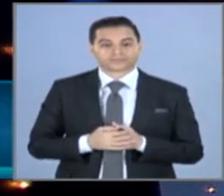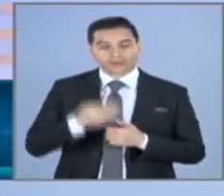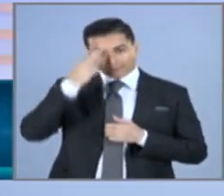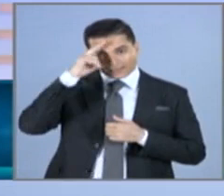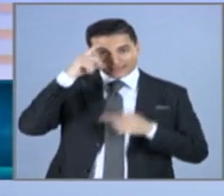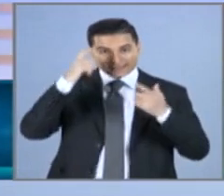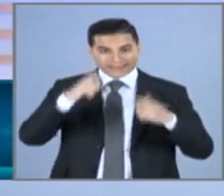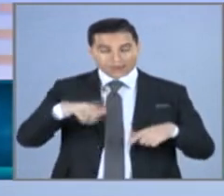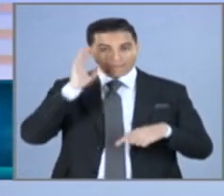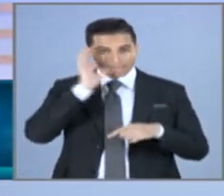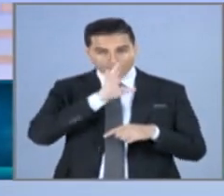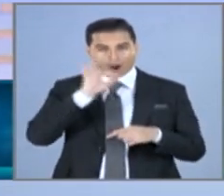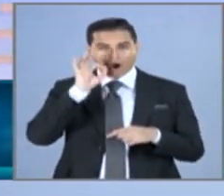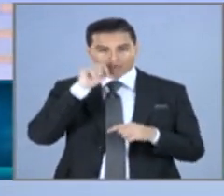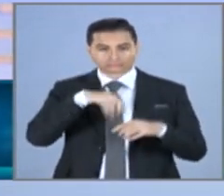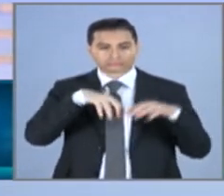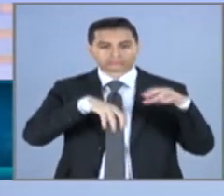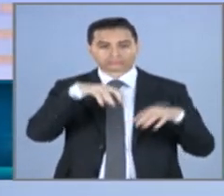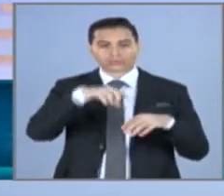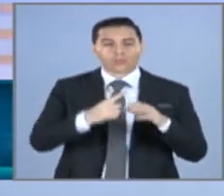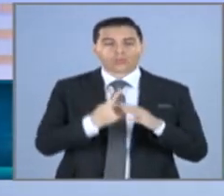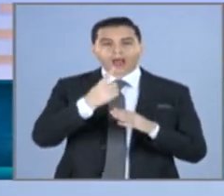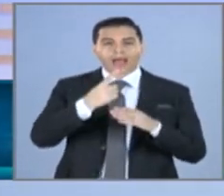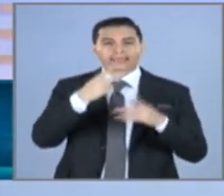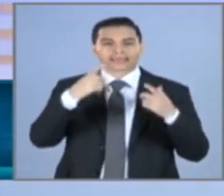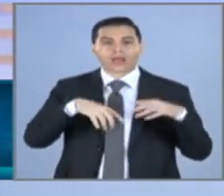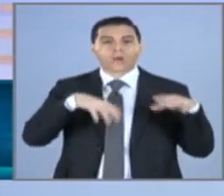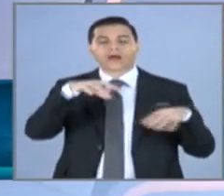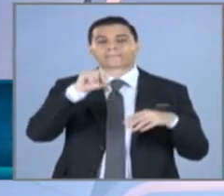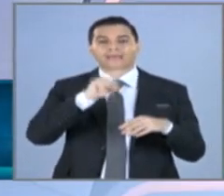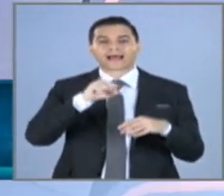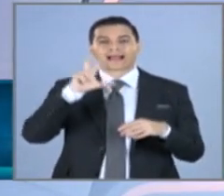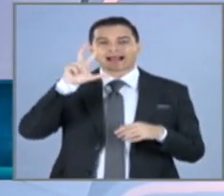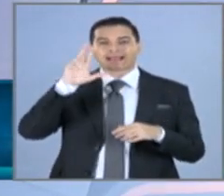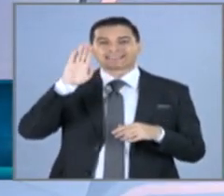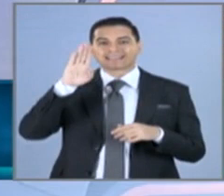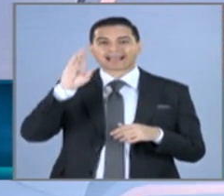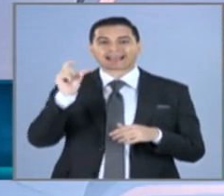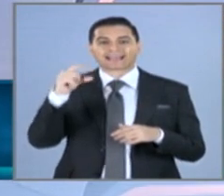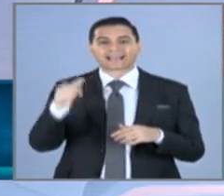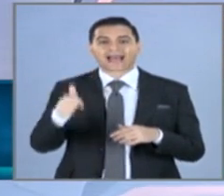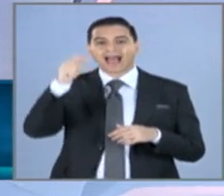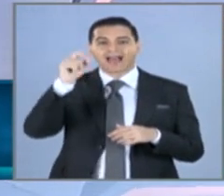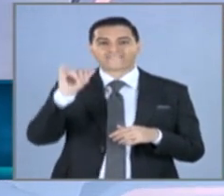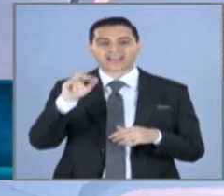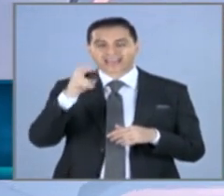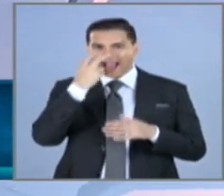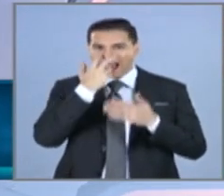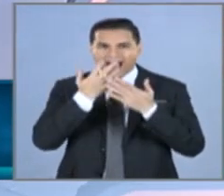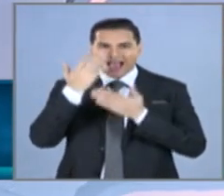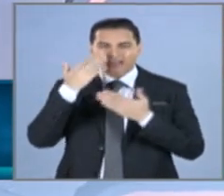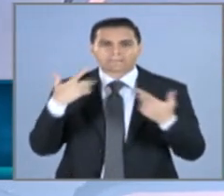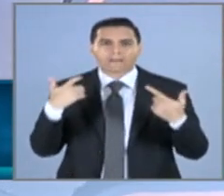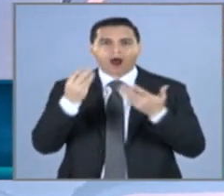ما هي الدولة الإسكندنافية الوحيدة التي شاركت في حرب السنوات